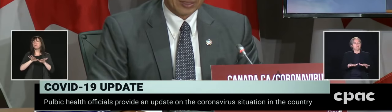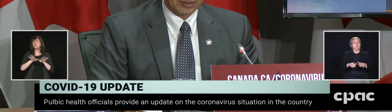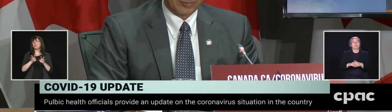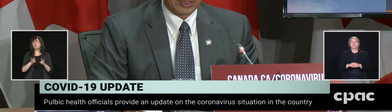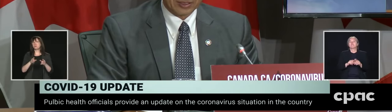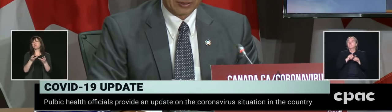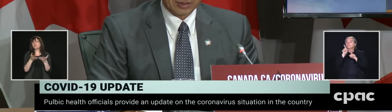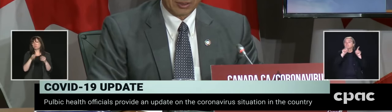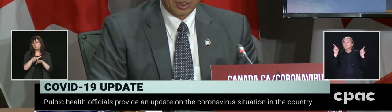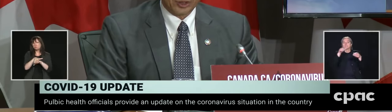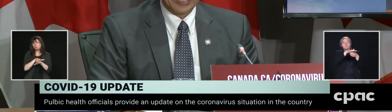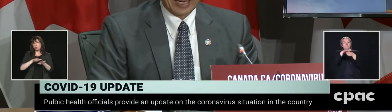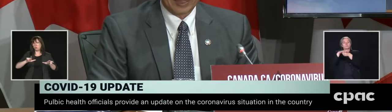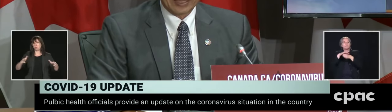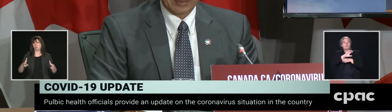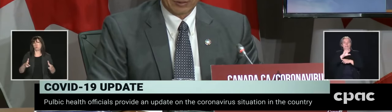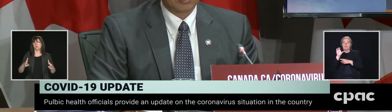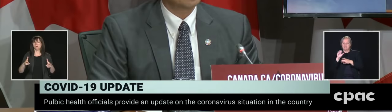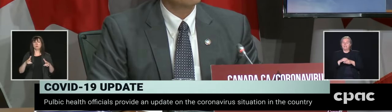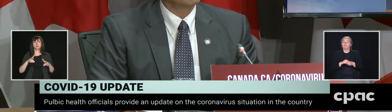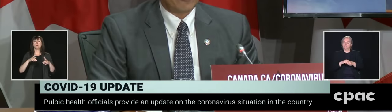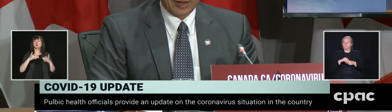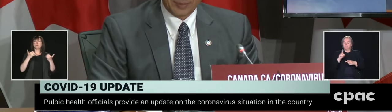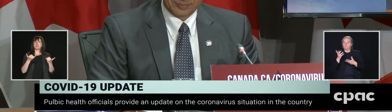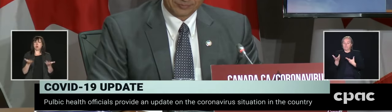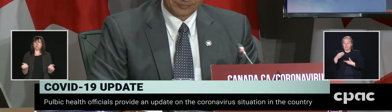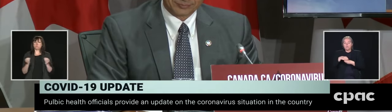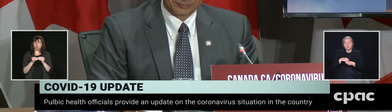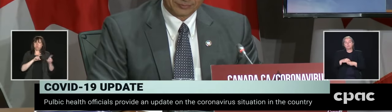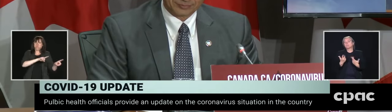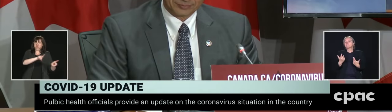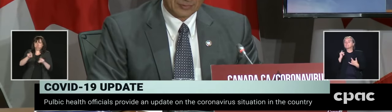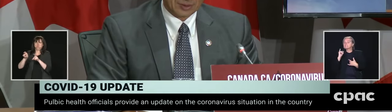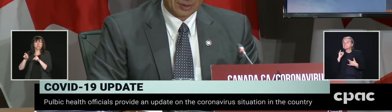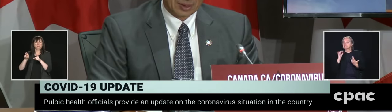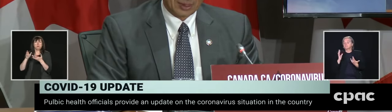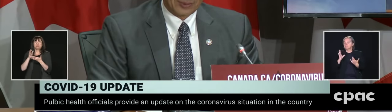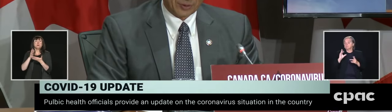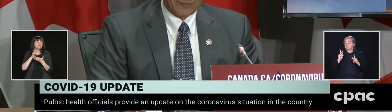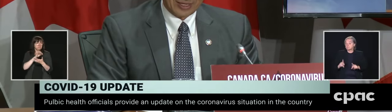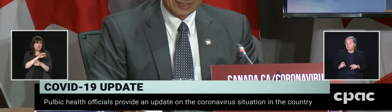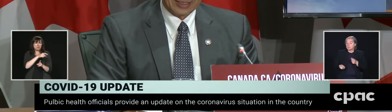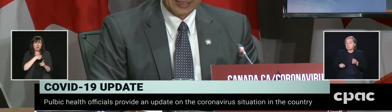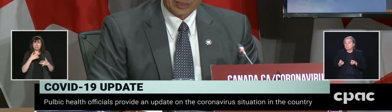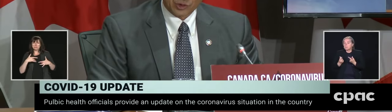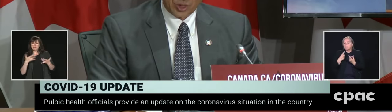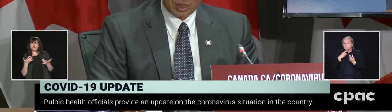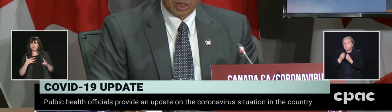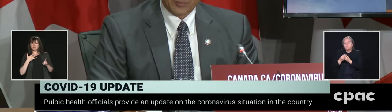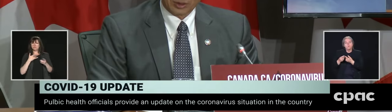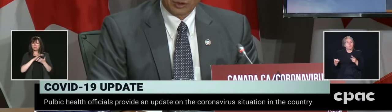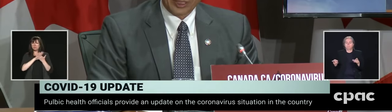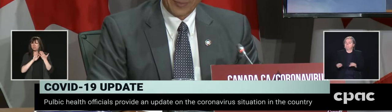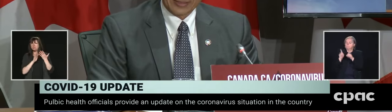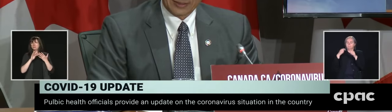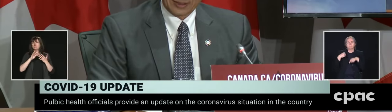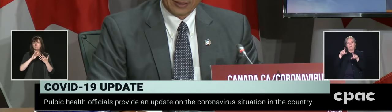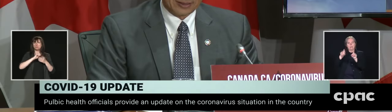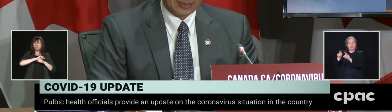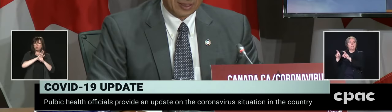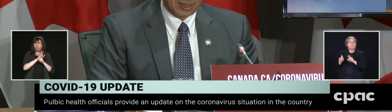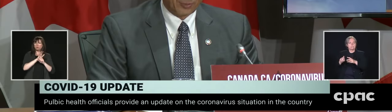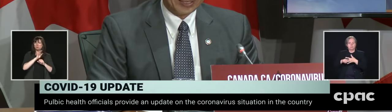inclure les personnes présentant une gamme de symptômes plus faible. Les provinces et les territoires augmentent leur